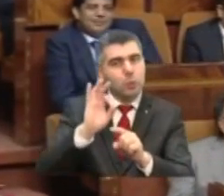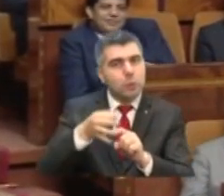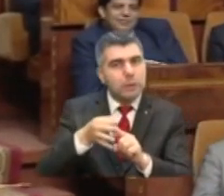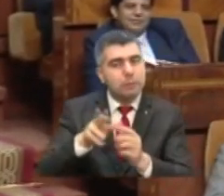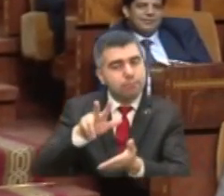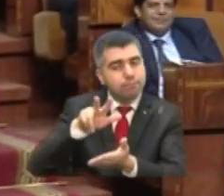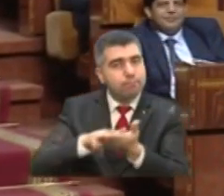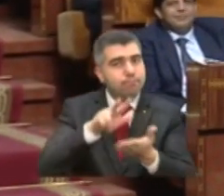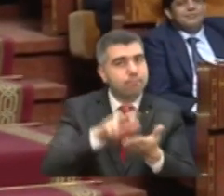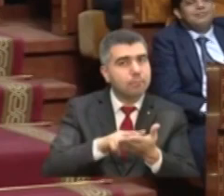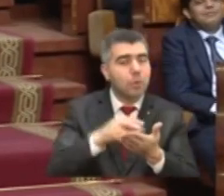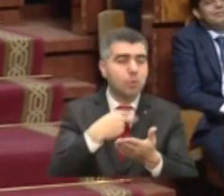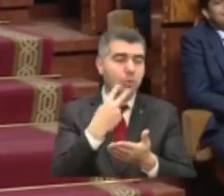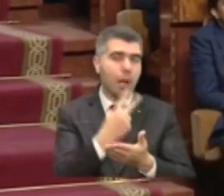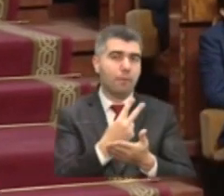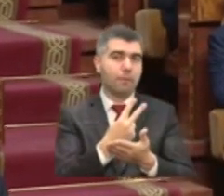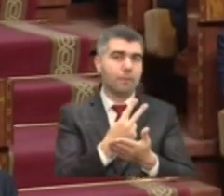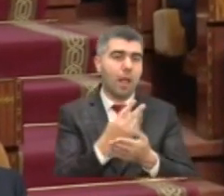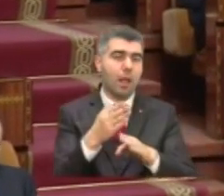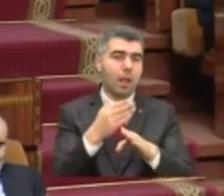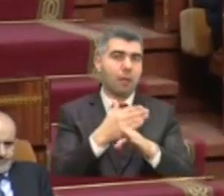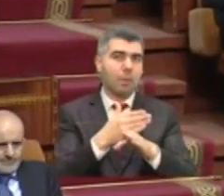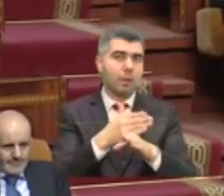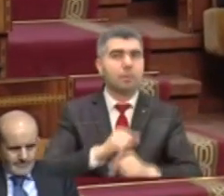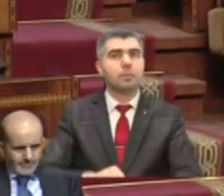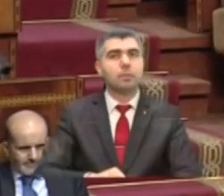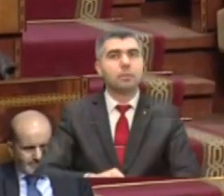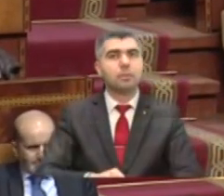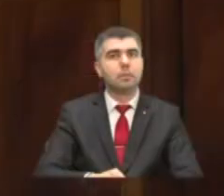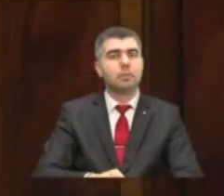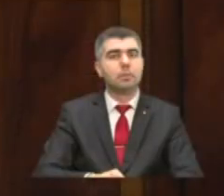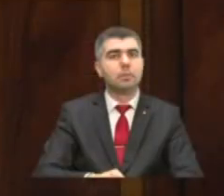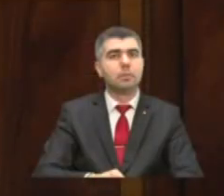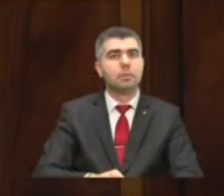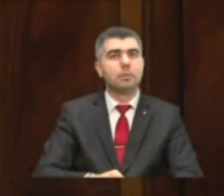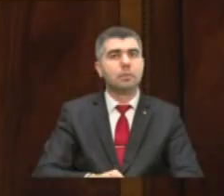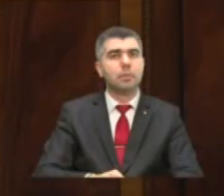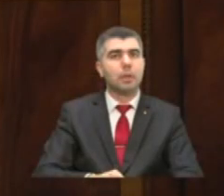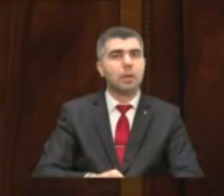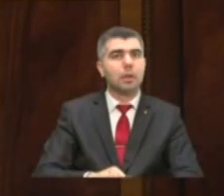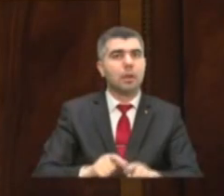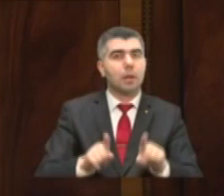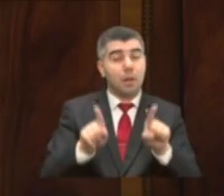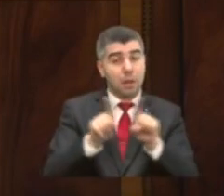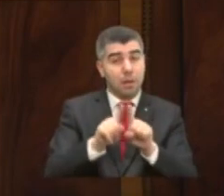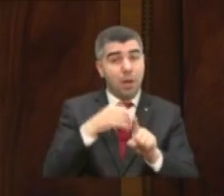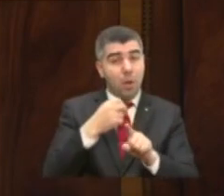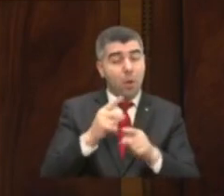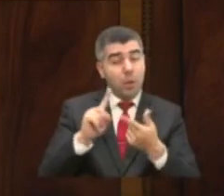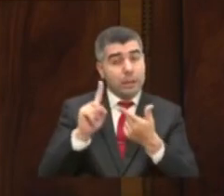الممكنه. ولكن دابا هذه ملاحظة عامة، لكن الملاحظة